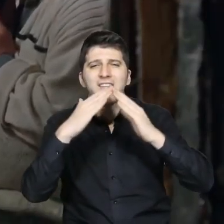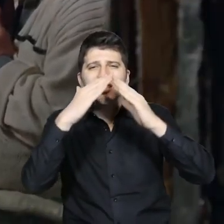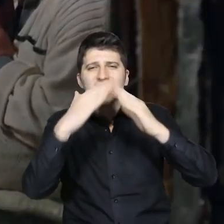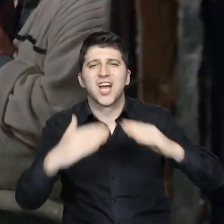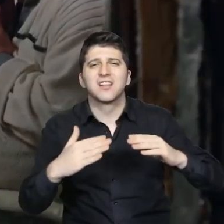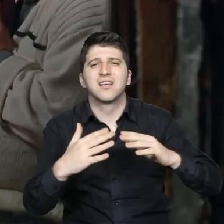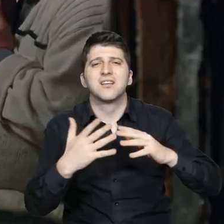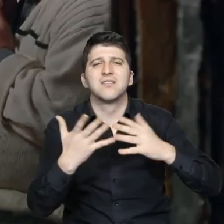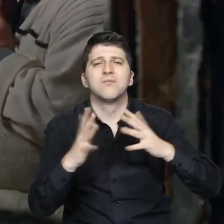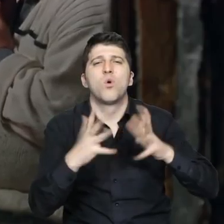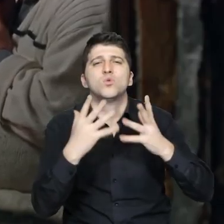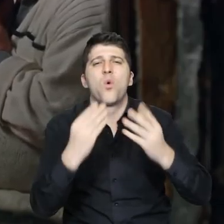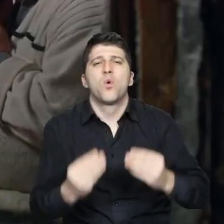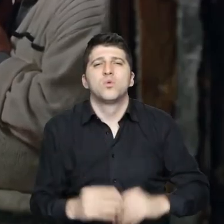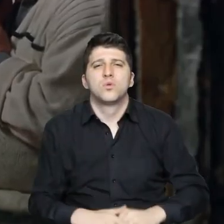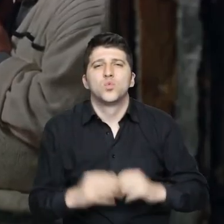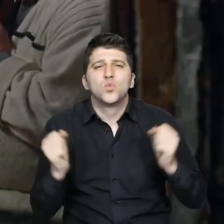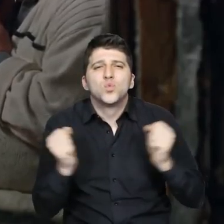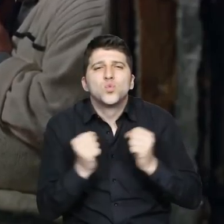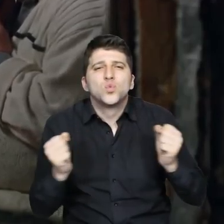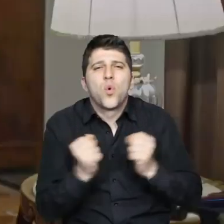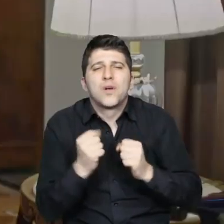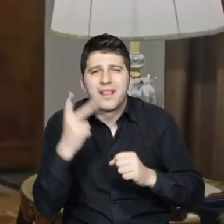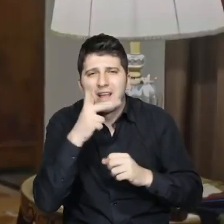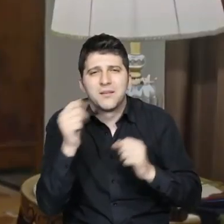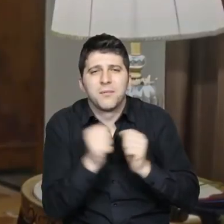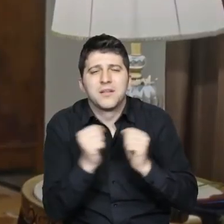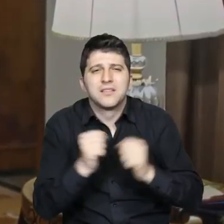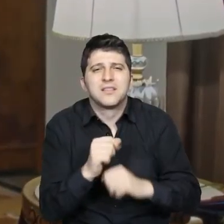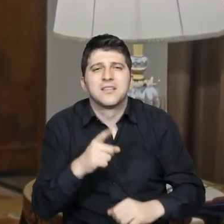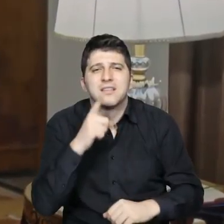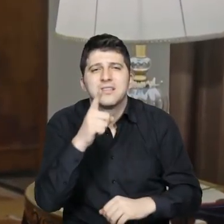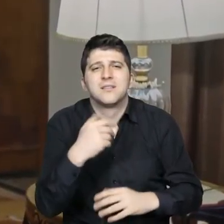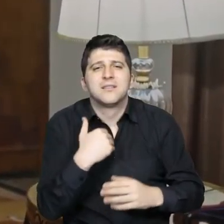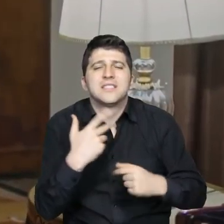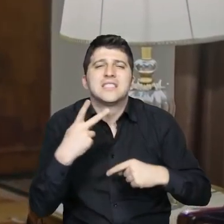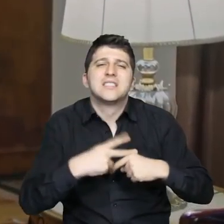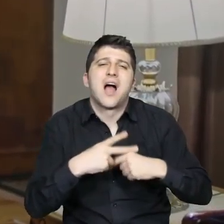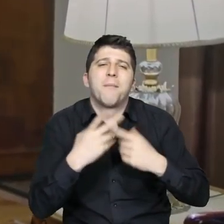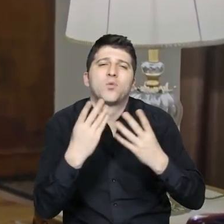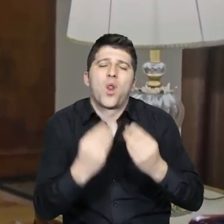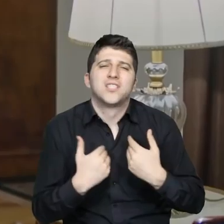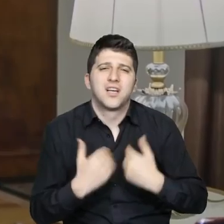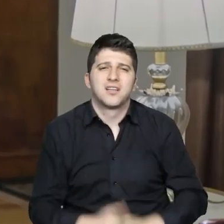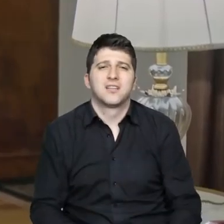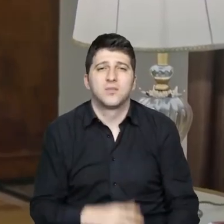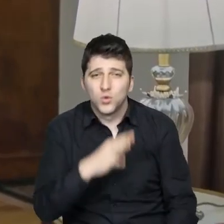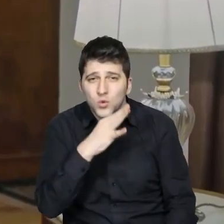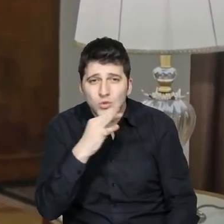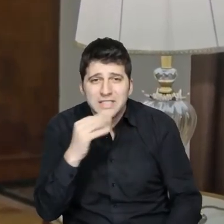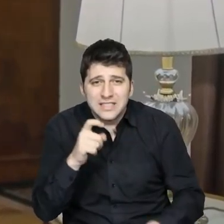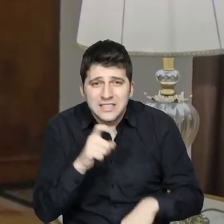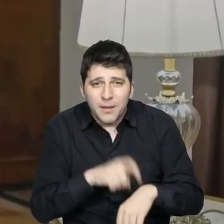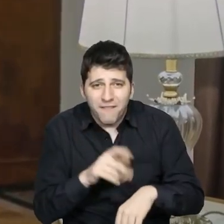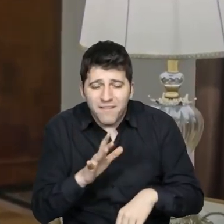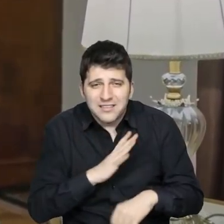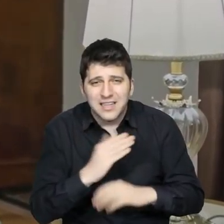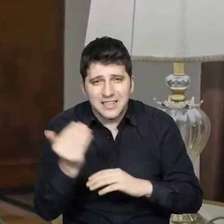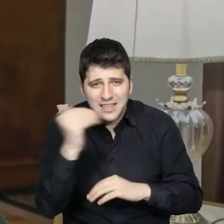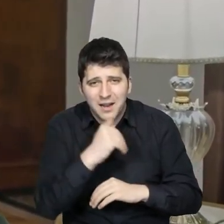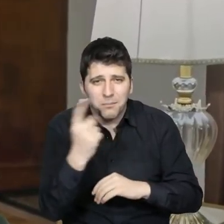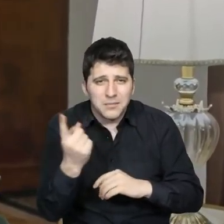parçalandı. Ayaz'da perişan olduk teyzenle. Sana bir çok büyük zahmet olacak ama müsaitsen gelip